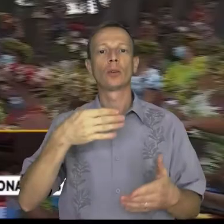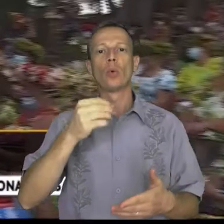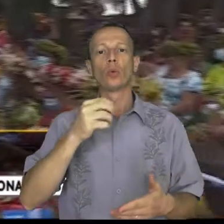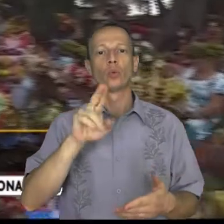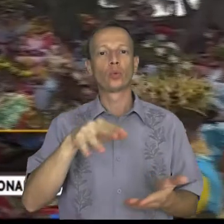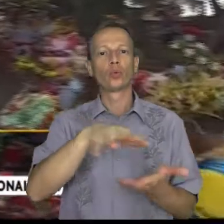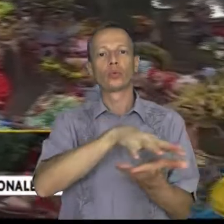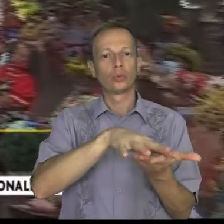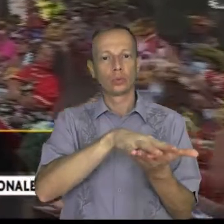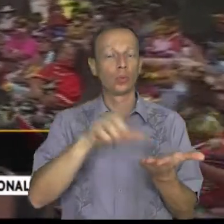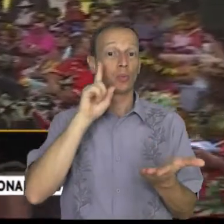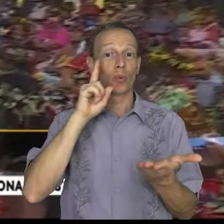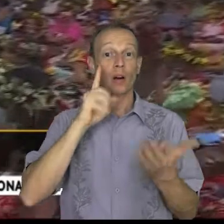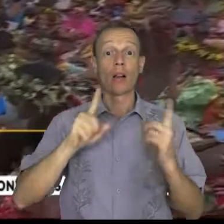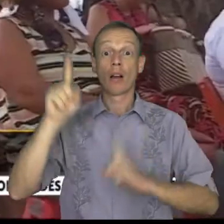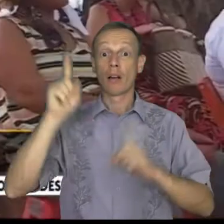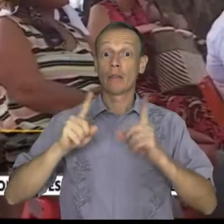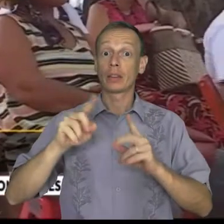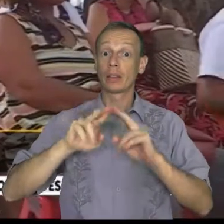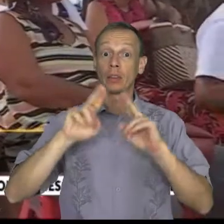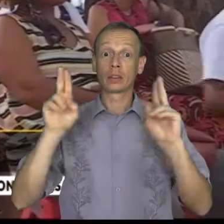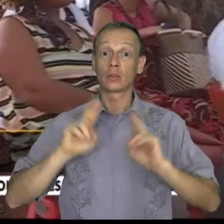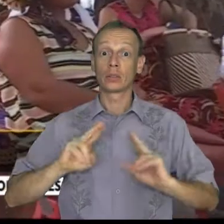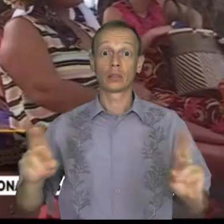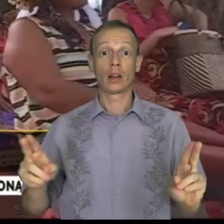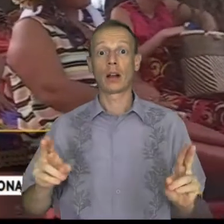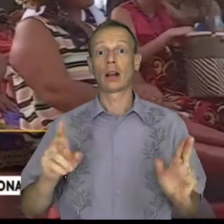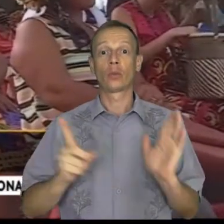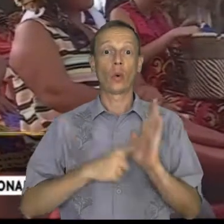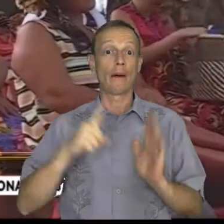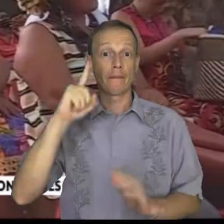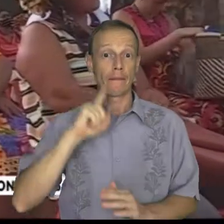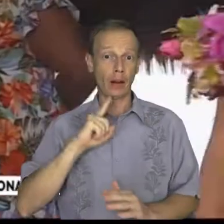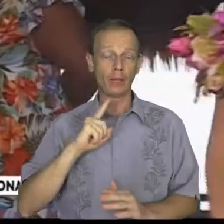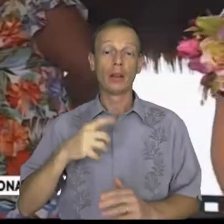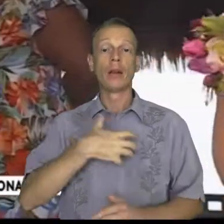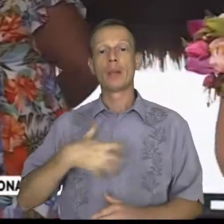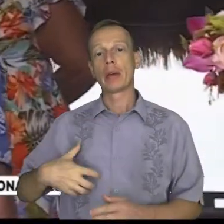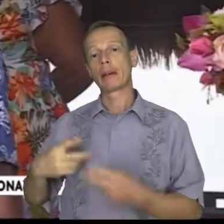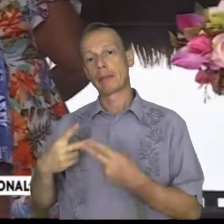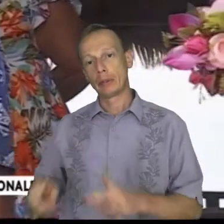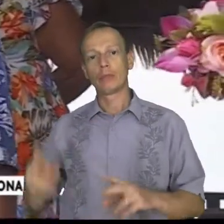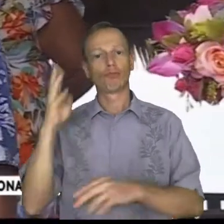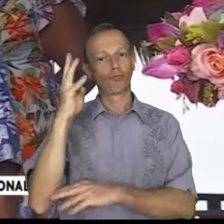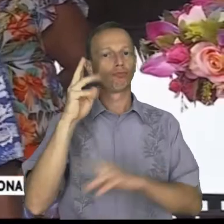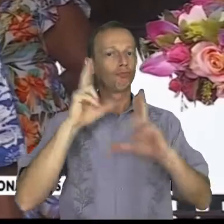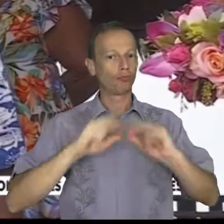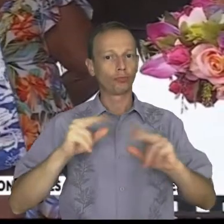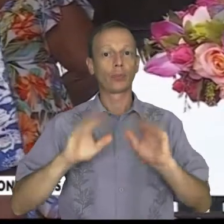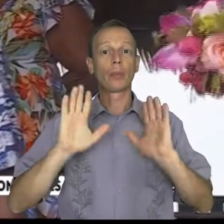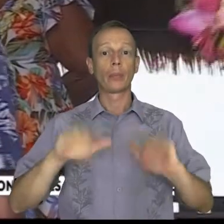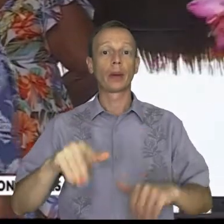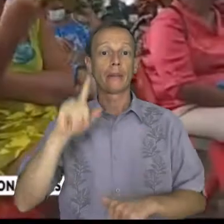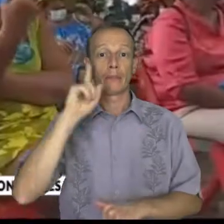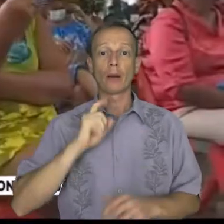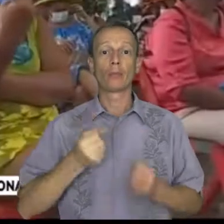Oui, à Papéari, une journée particulière, on vient de le dire, pour célébrer la journée mondiale des droits de la femme. Après le discours du